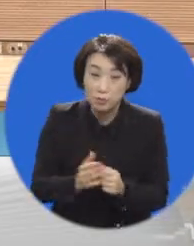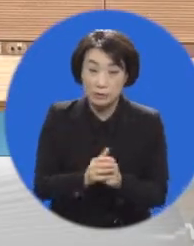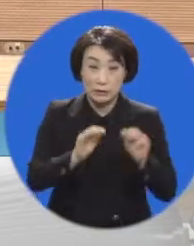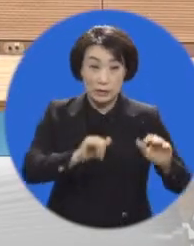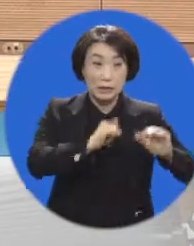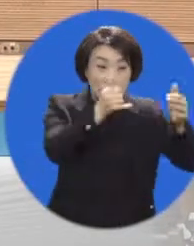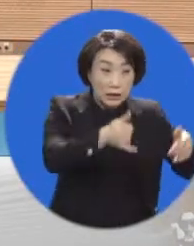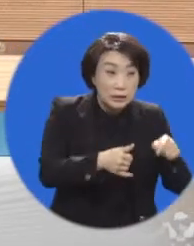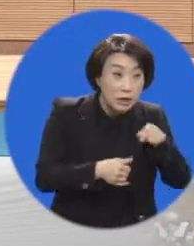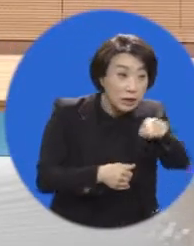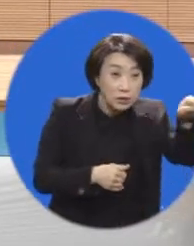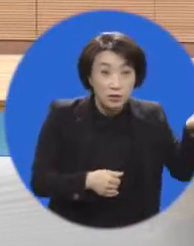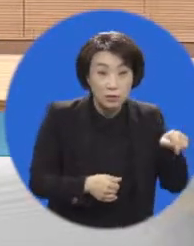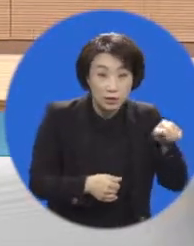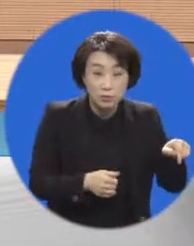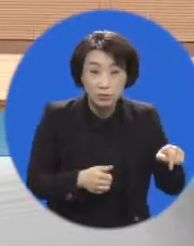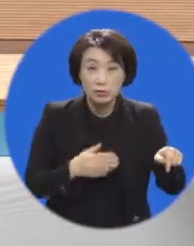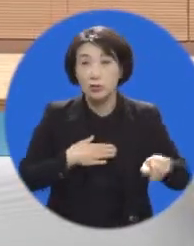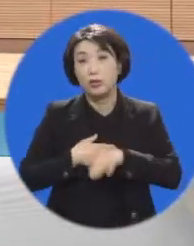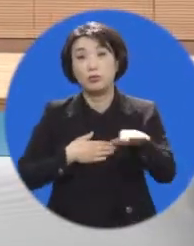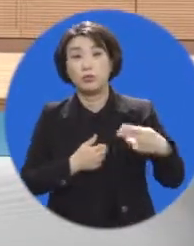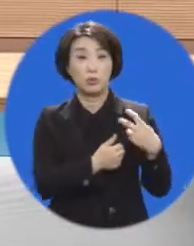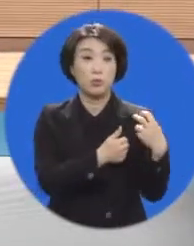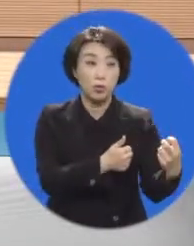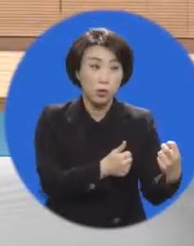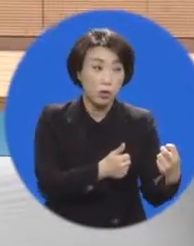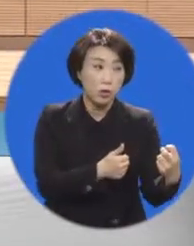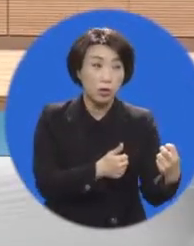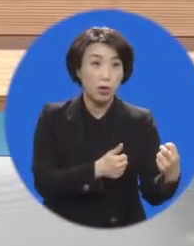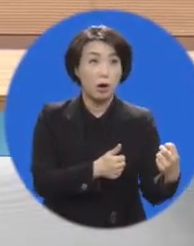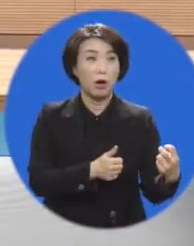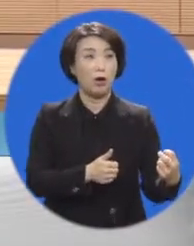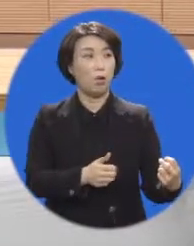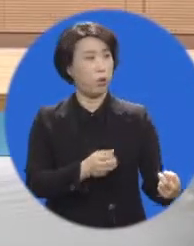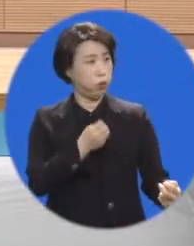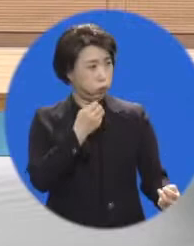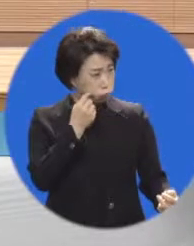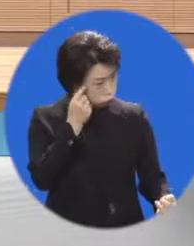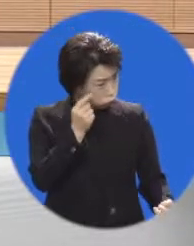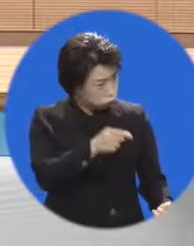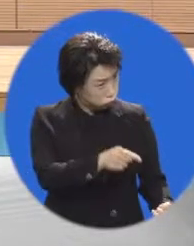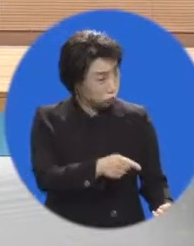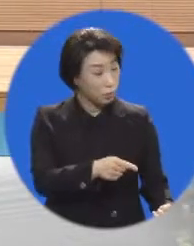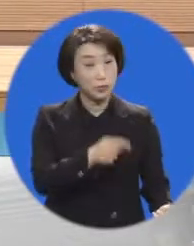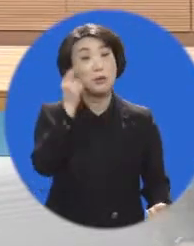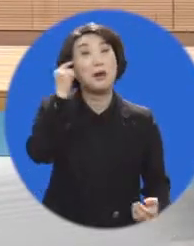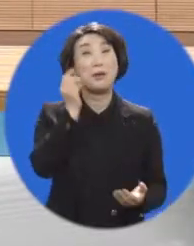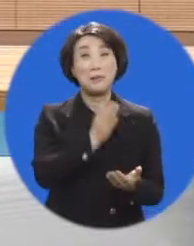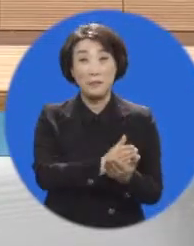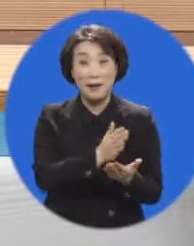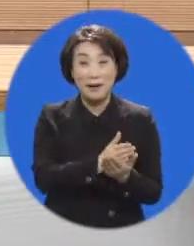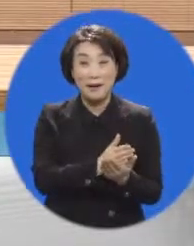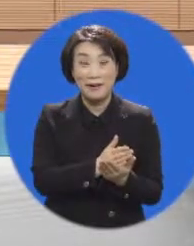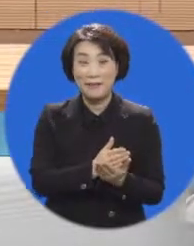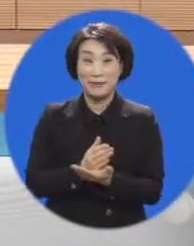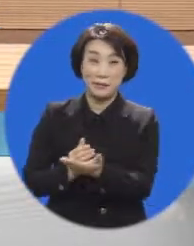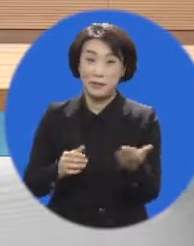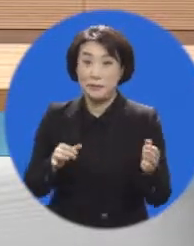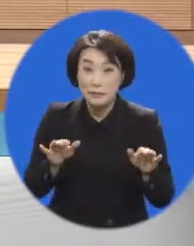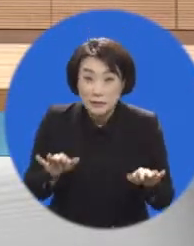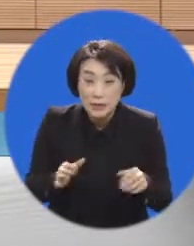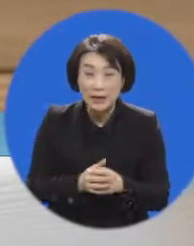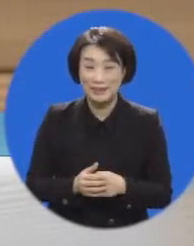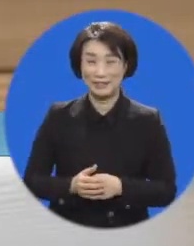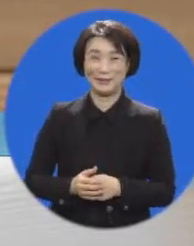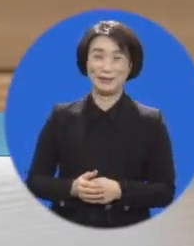세상이 너희를 미워하거든 이상하게 여기지 마. 예,